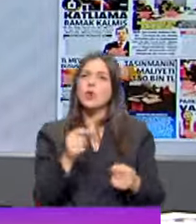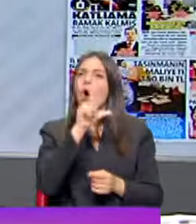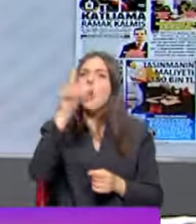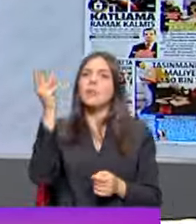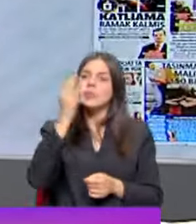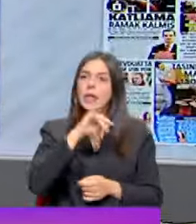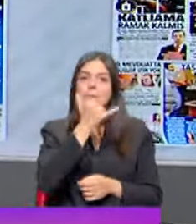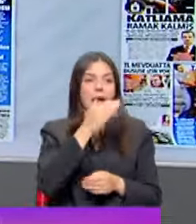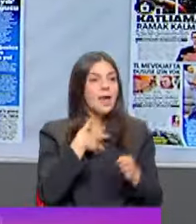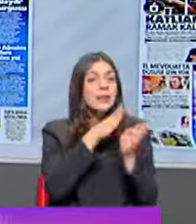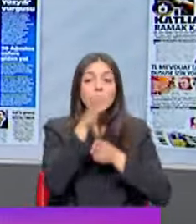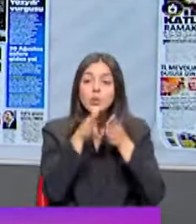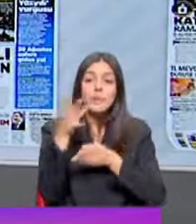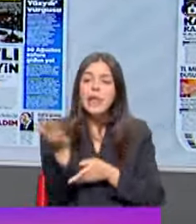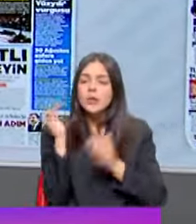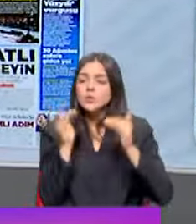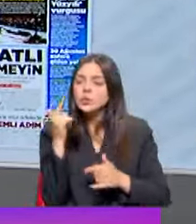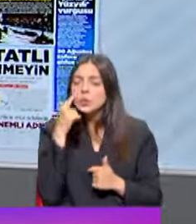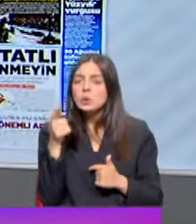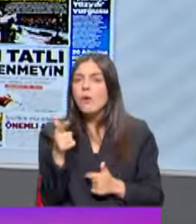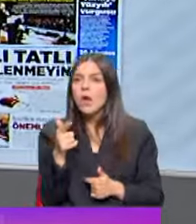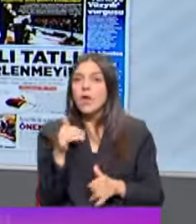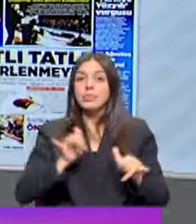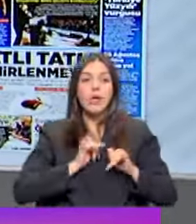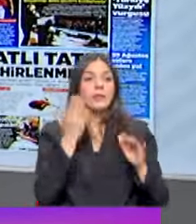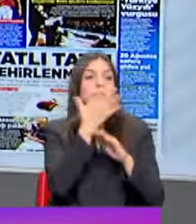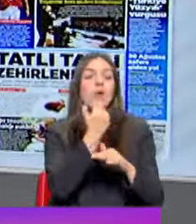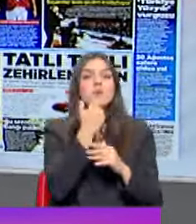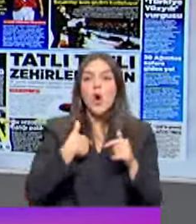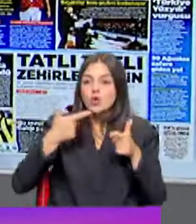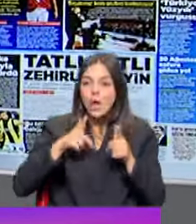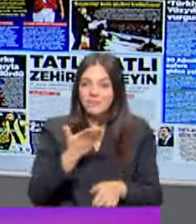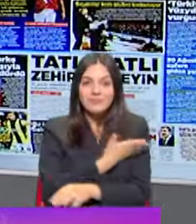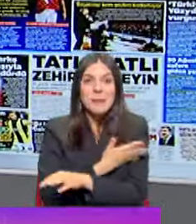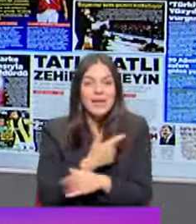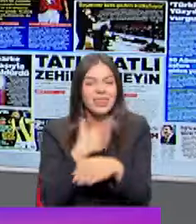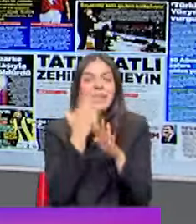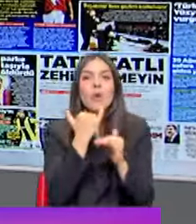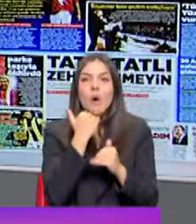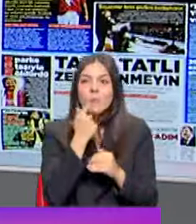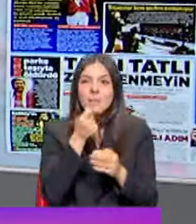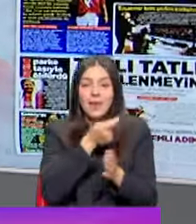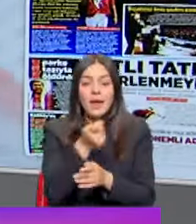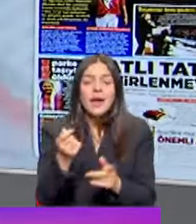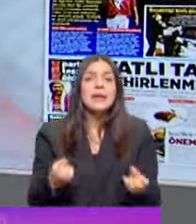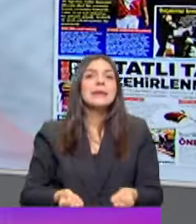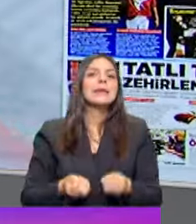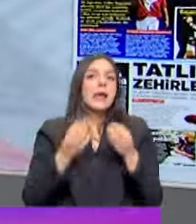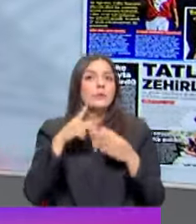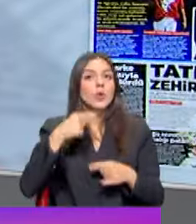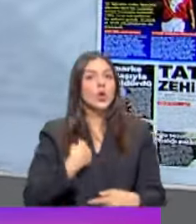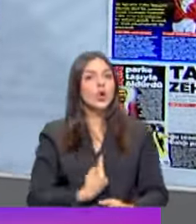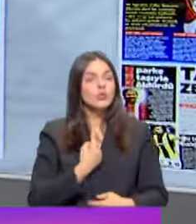tane market geziyorum ki nerede ucuzdur diye. Tatile gidemiyorum, köyüme gidemiyorum, harçlık veremiyorum. Kolay değil yaşamak.